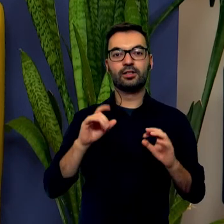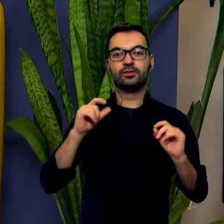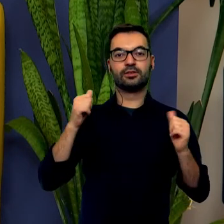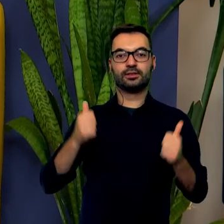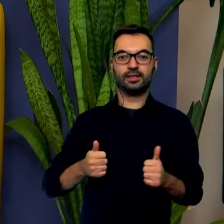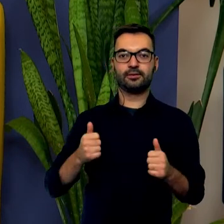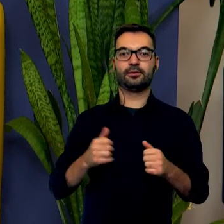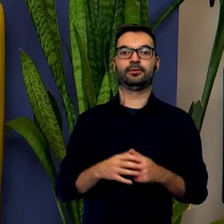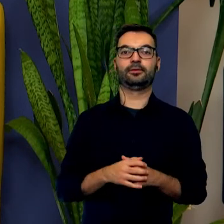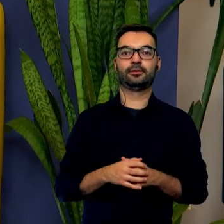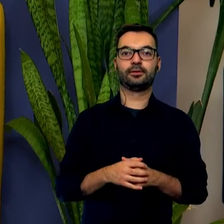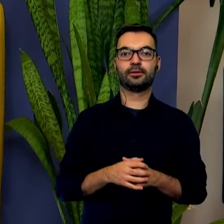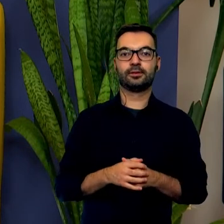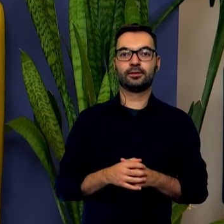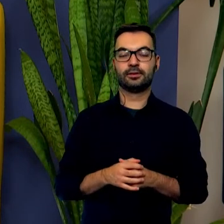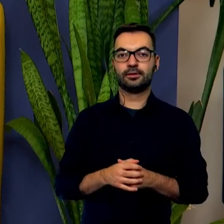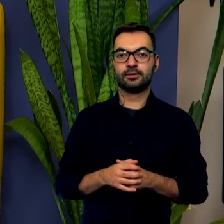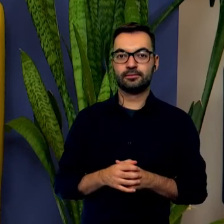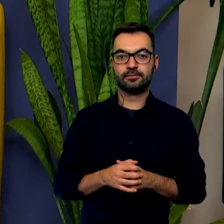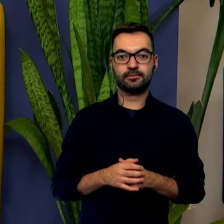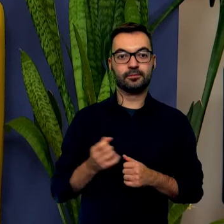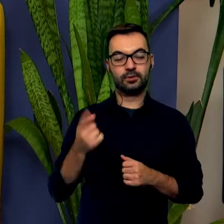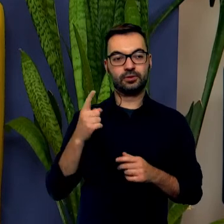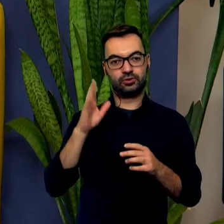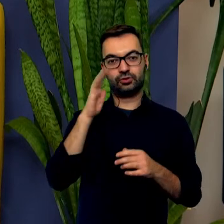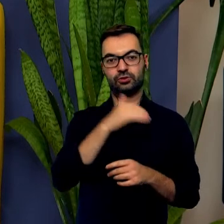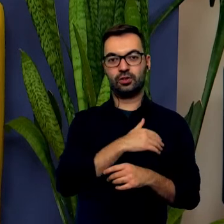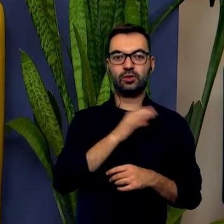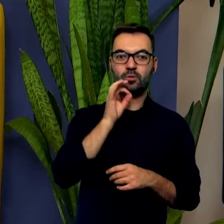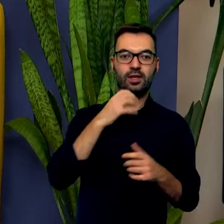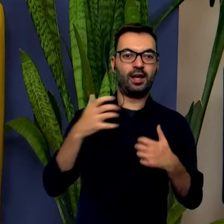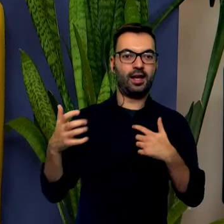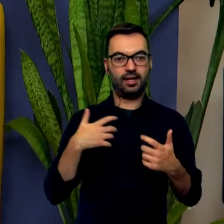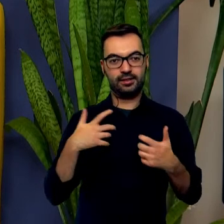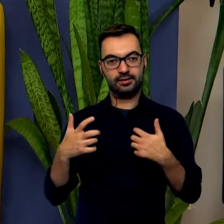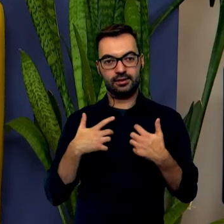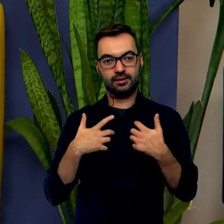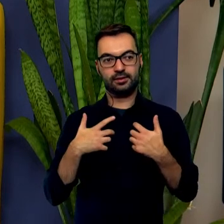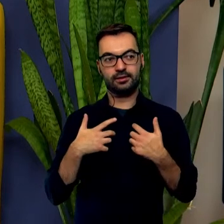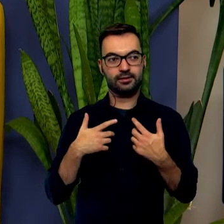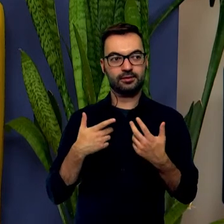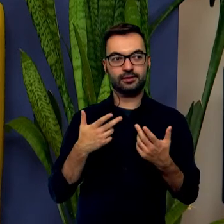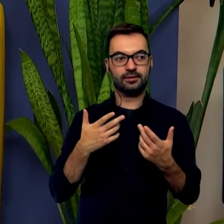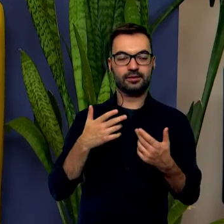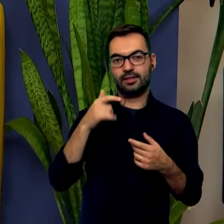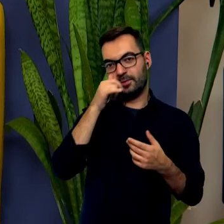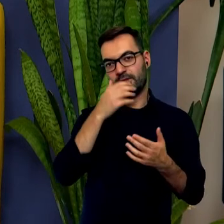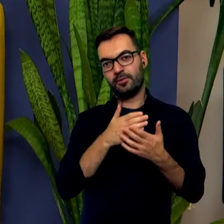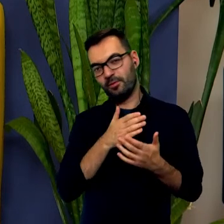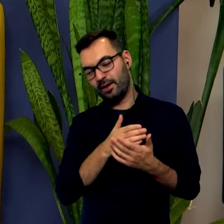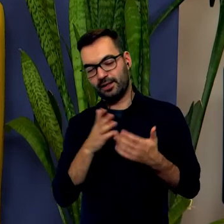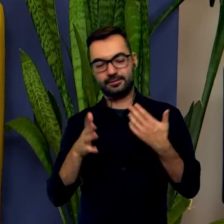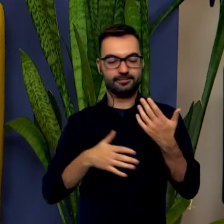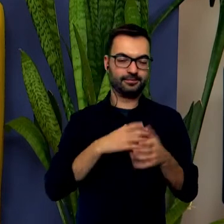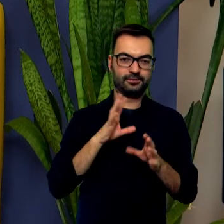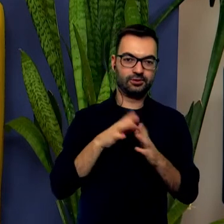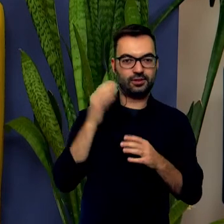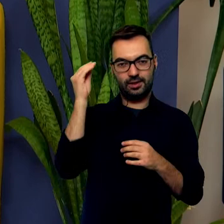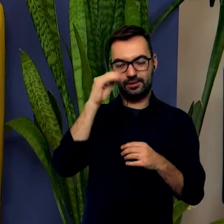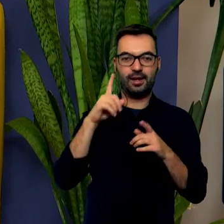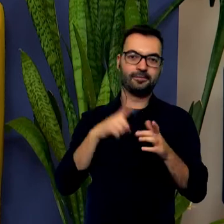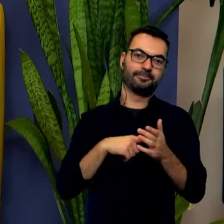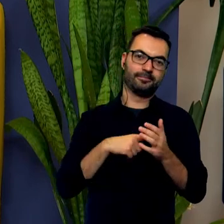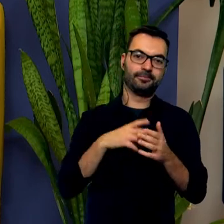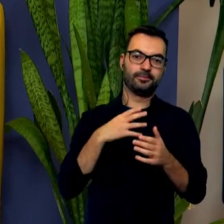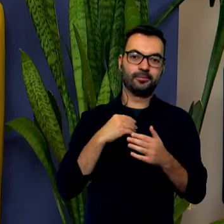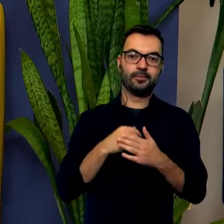pojawiło, że ta szkoła, że młodym artystom nie należy pomagać, że to jest wszystko nauka, no ale oczywiście